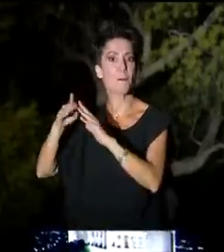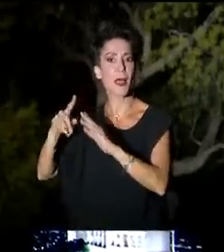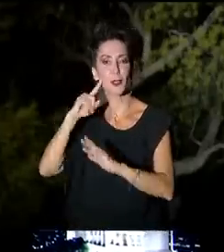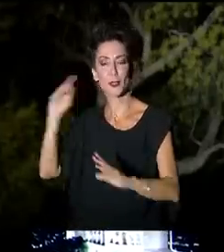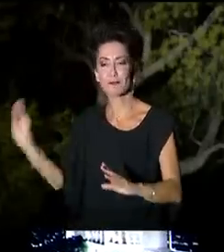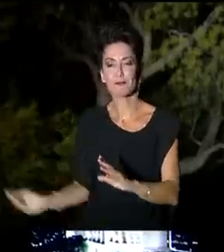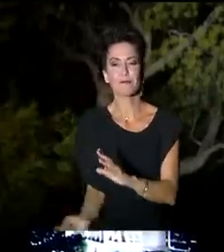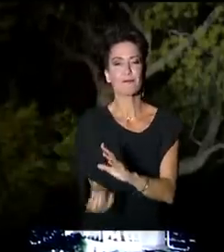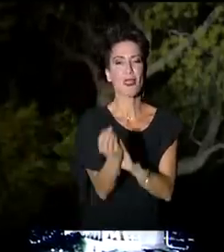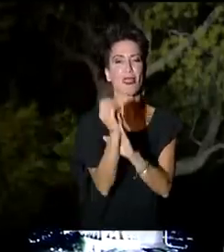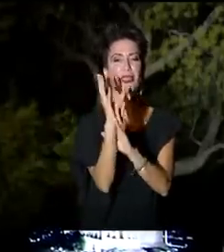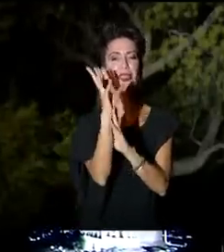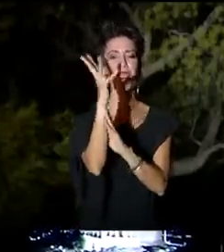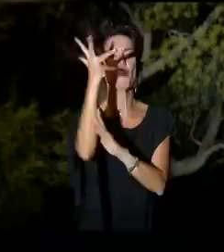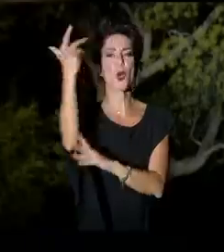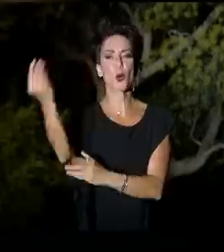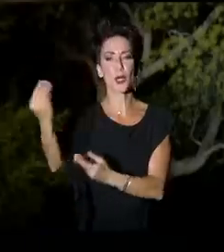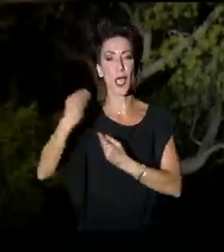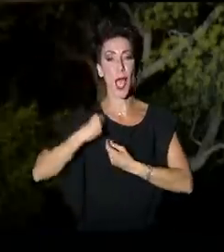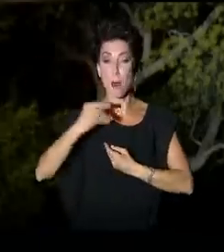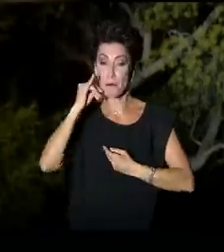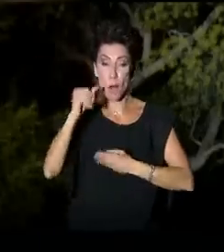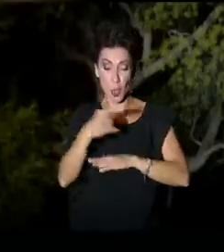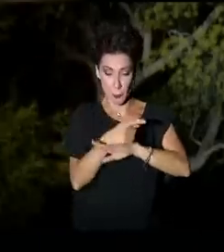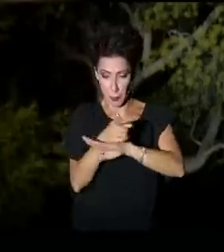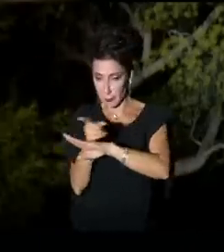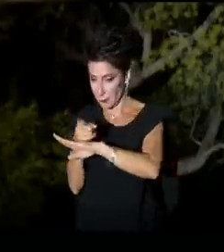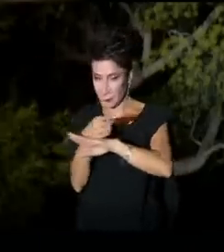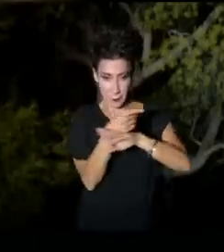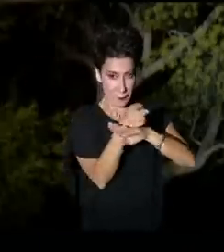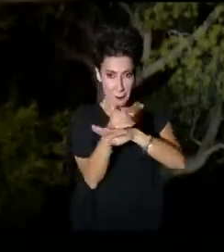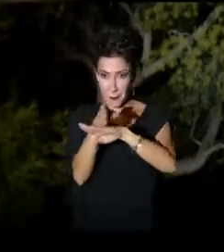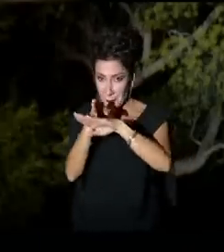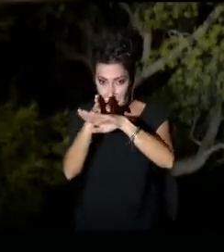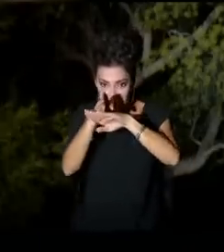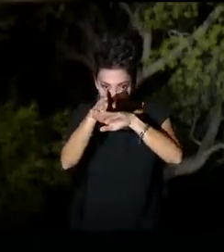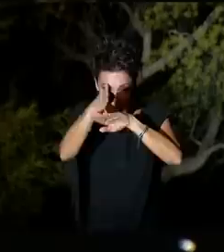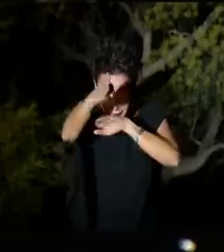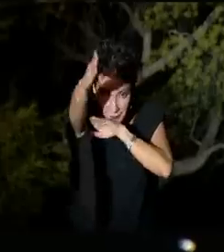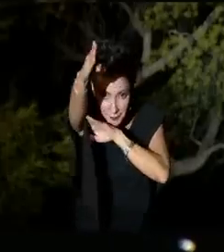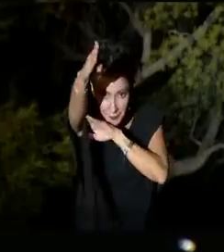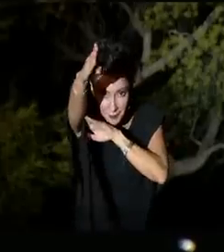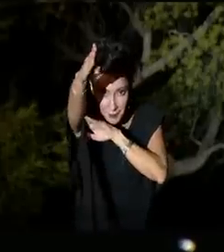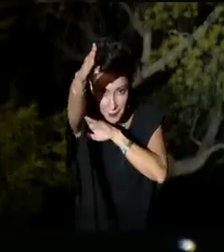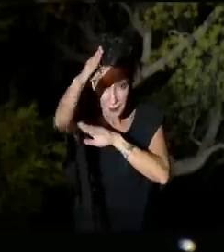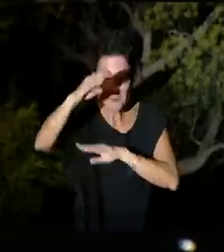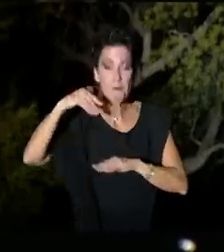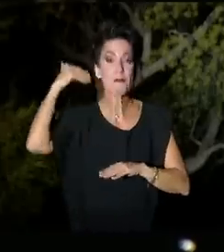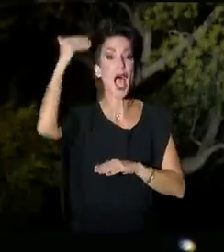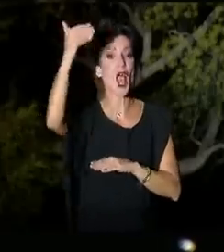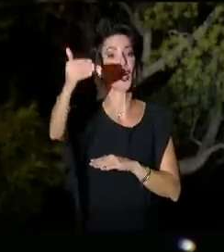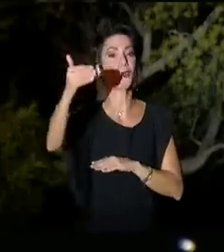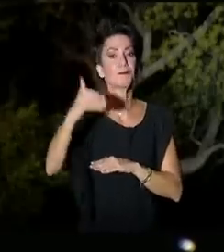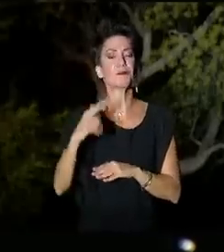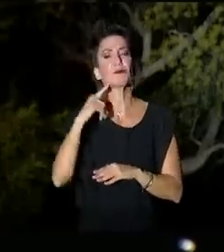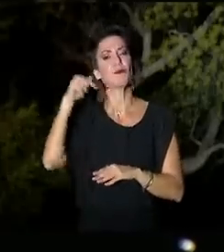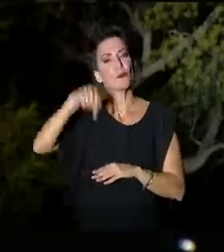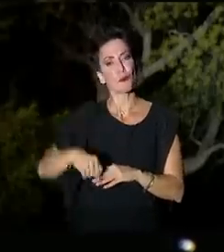και μία αιώνια πηξίδα. Τα φωτιστικά σώματα είναι πλέον